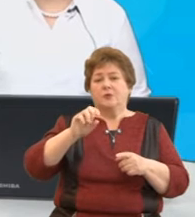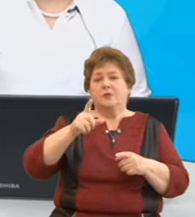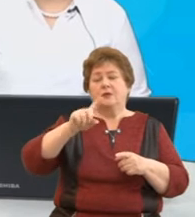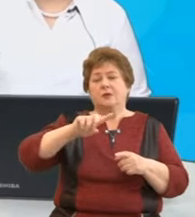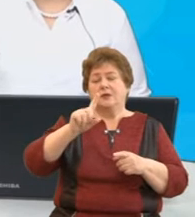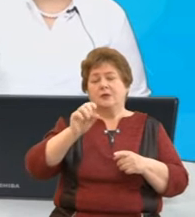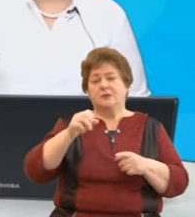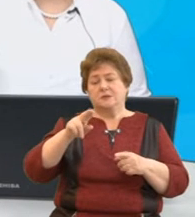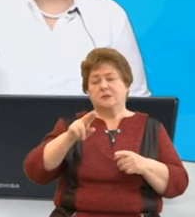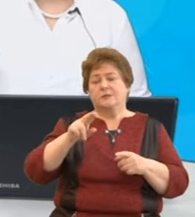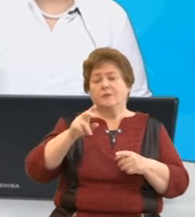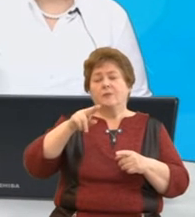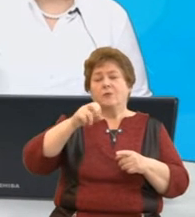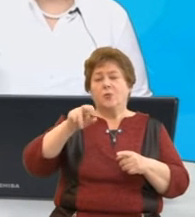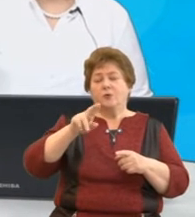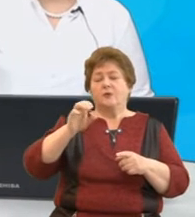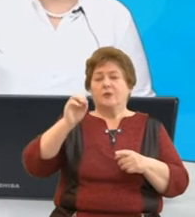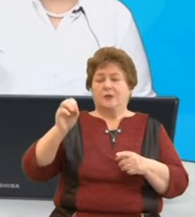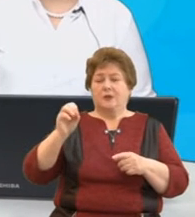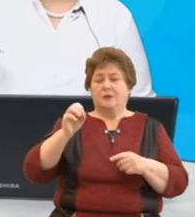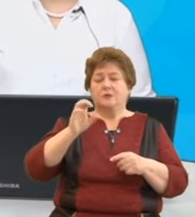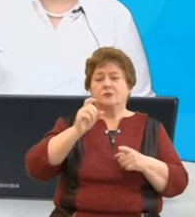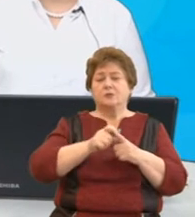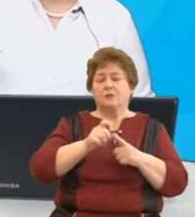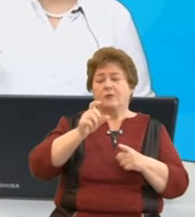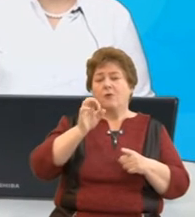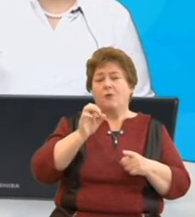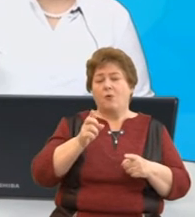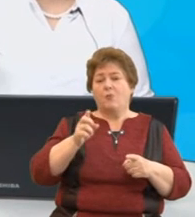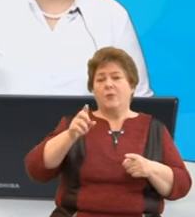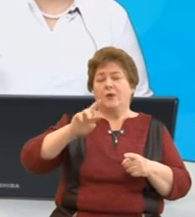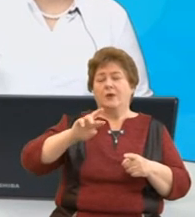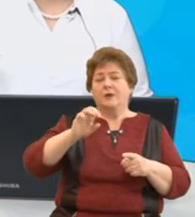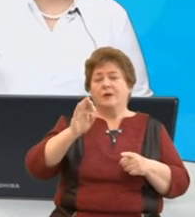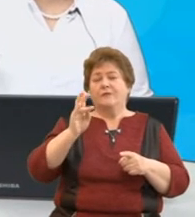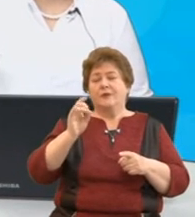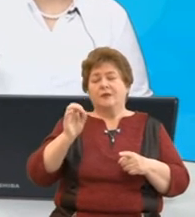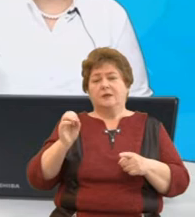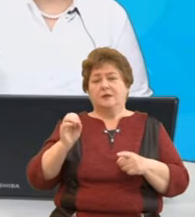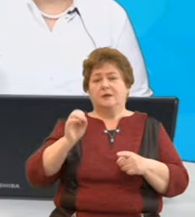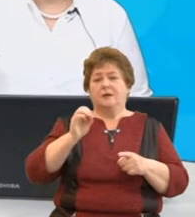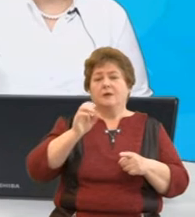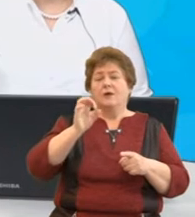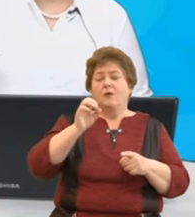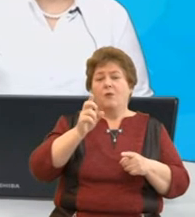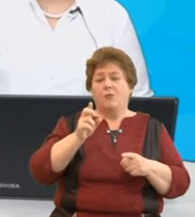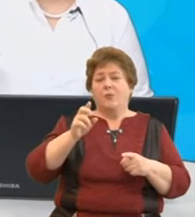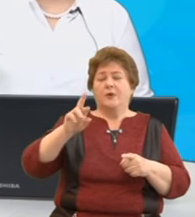под и слове объявление об я